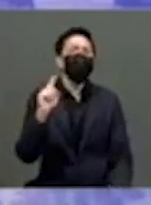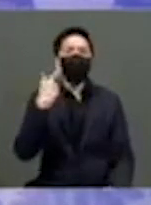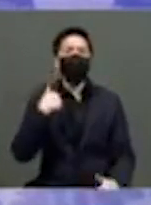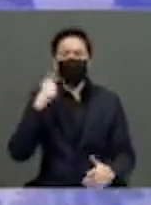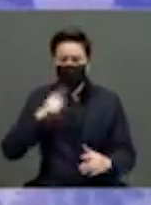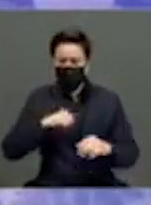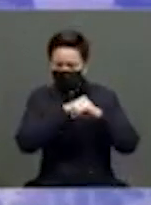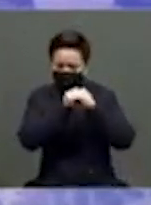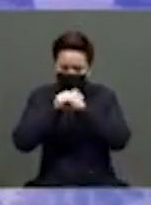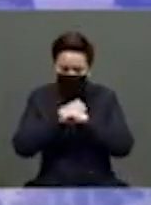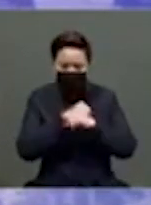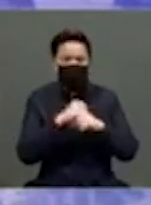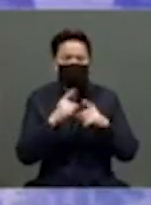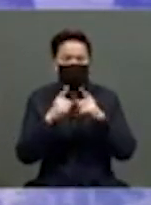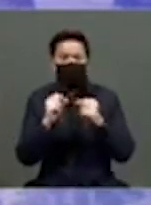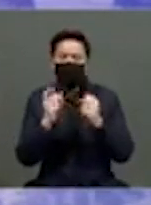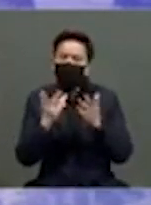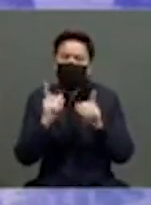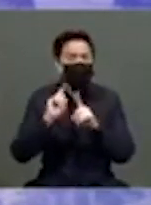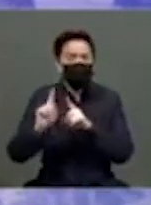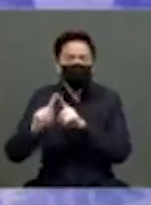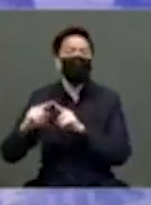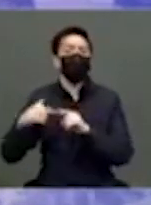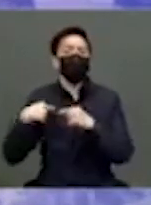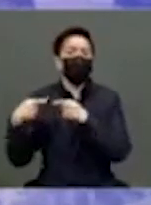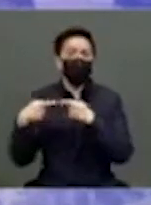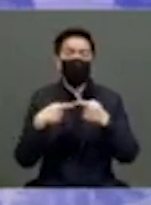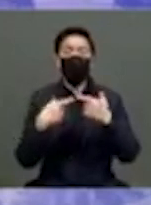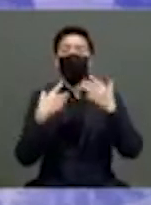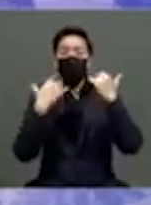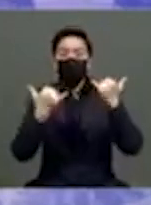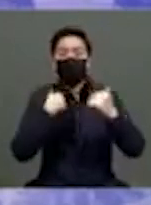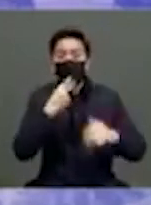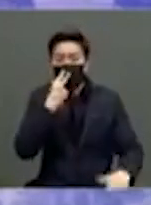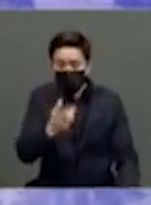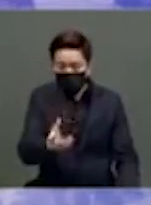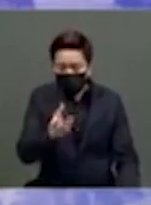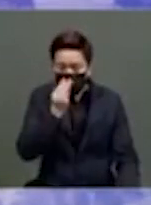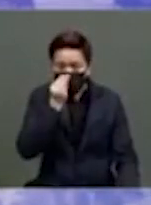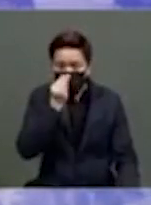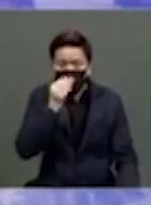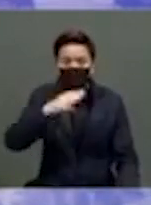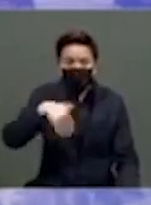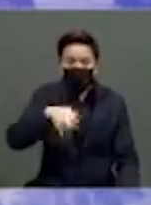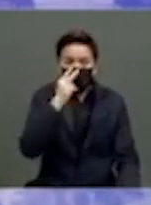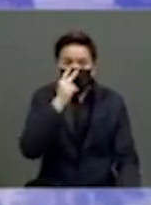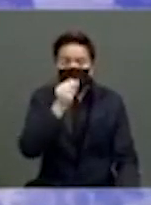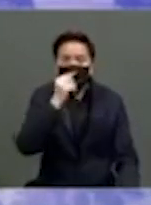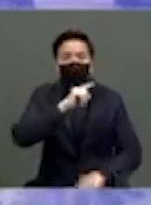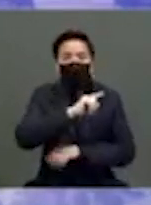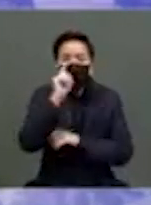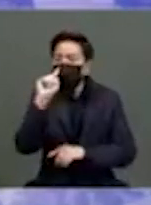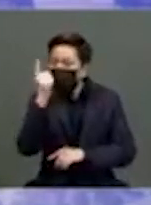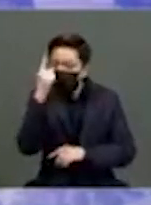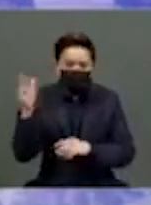การป้องกันในเรื่องอื่นๆตามมาด้วยนะครับเพราะฉะนั้นสิ่งที่เราเรียนรู้ร่วมกันเนี่ยเป็นการเรียนรู้กันเป็นรายวัน